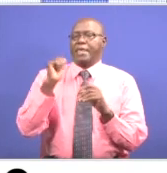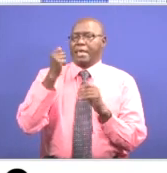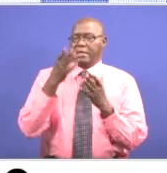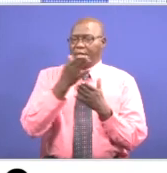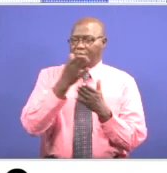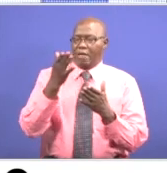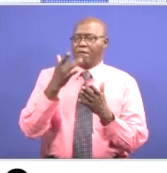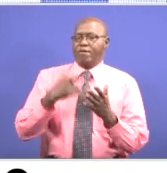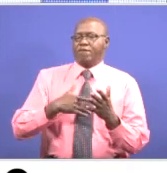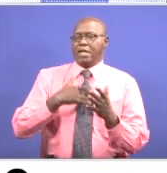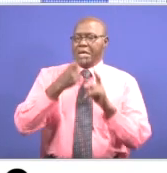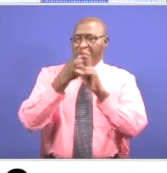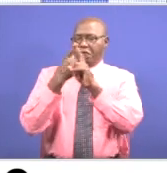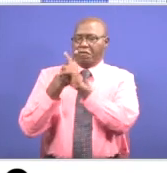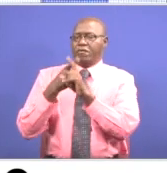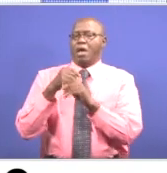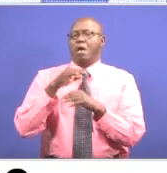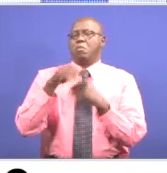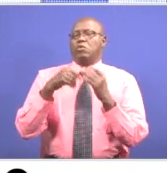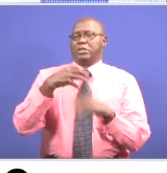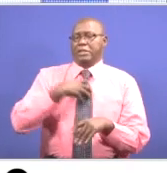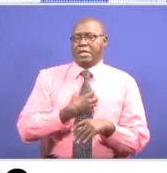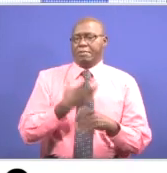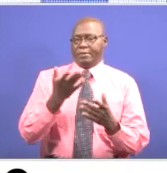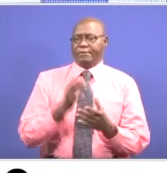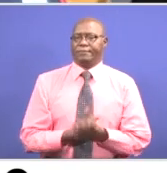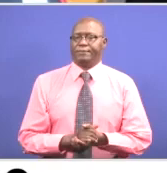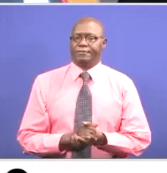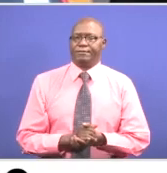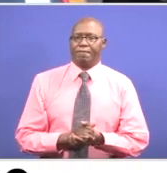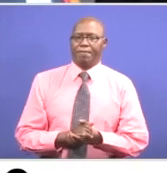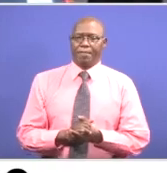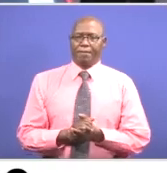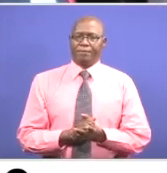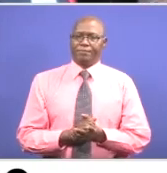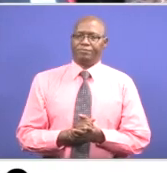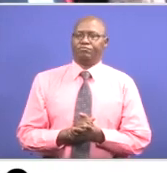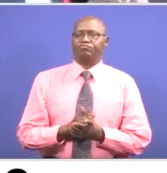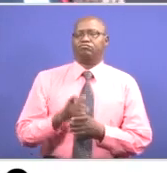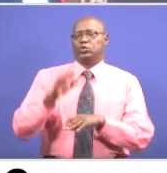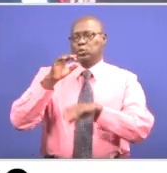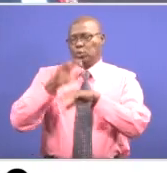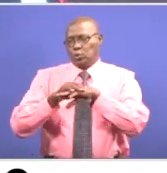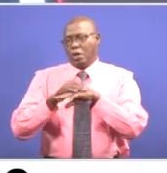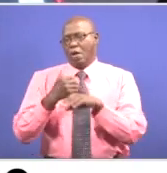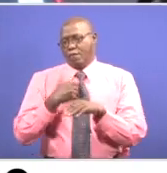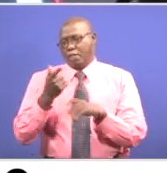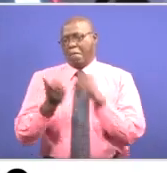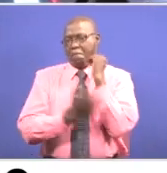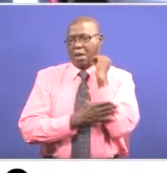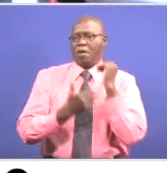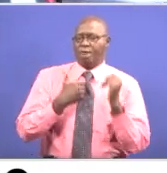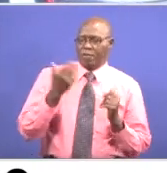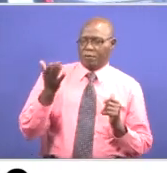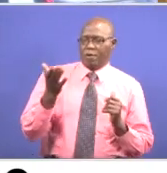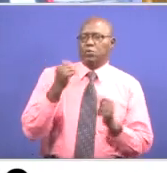regarding Chebukati's tenure as the IEBC Chair. Take a look. Kuna mazuri amefanya na mabaya amefanya, kulingana na